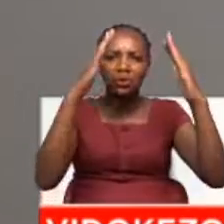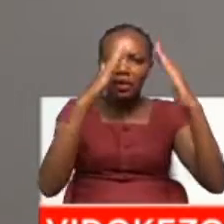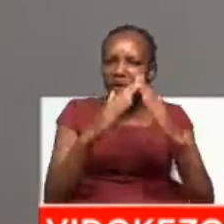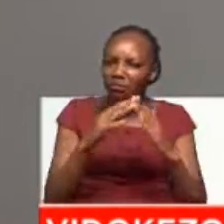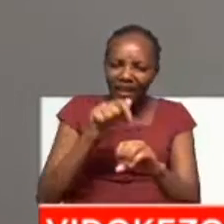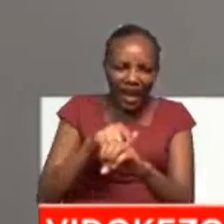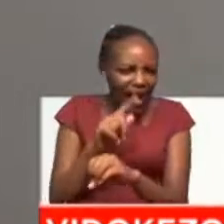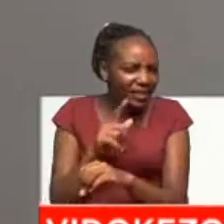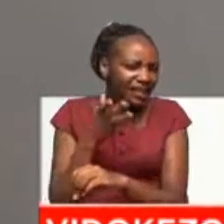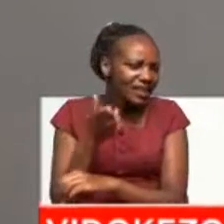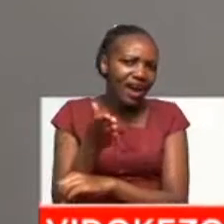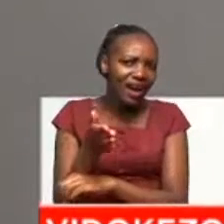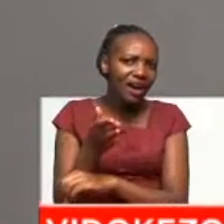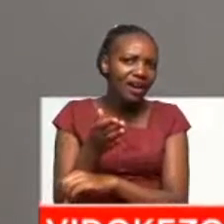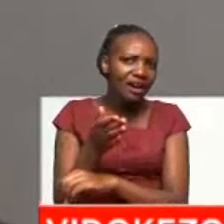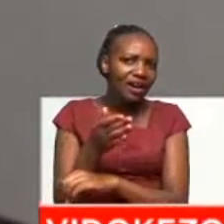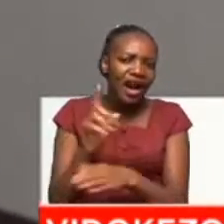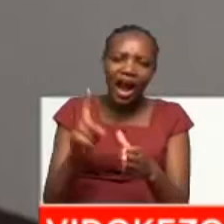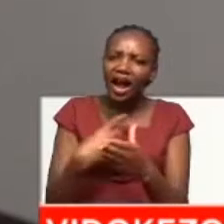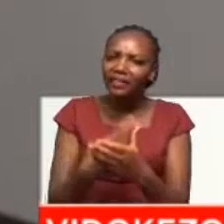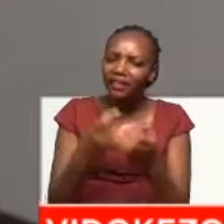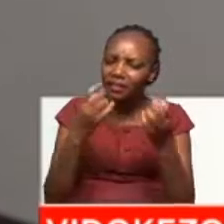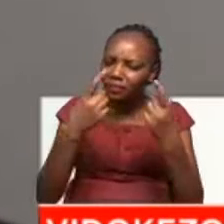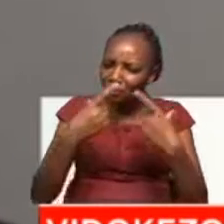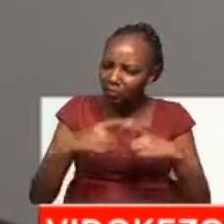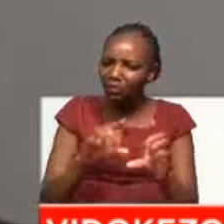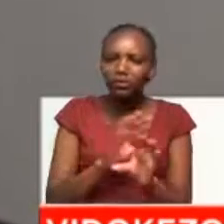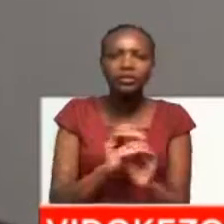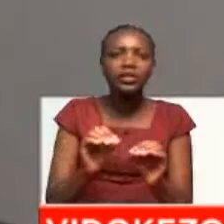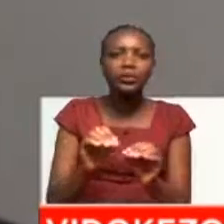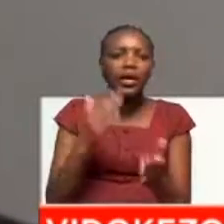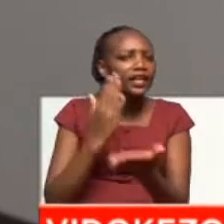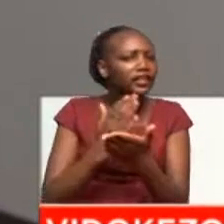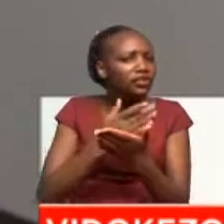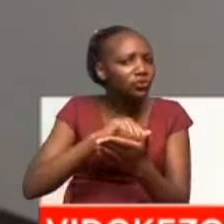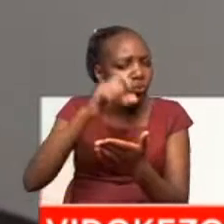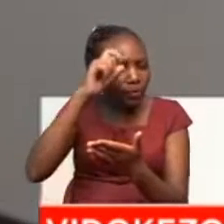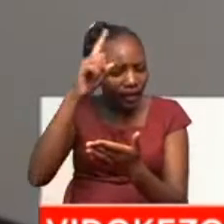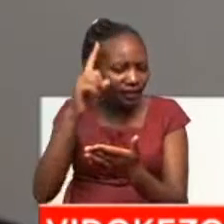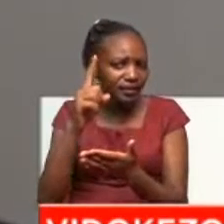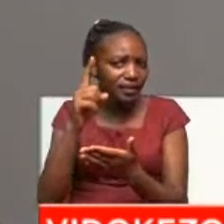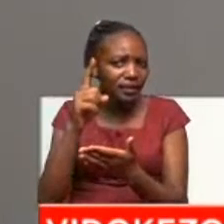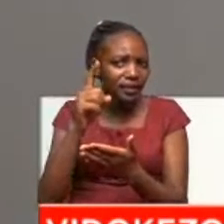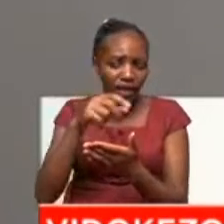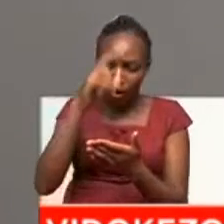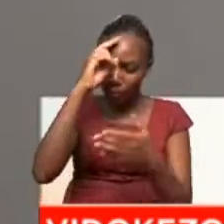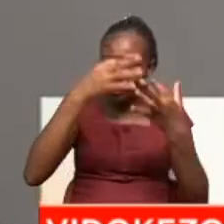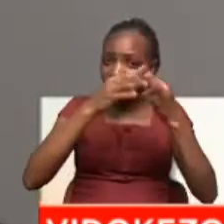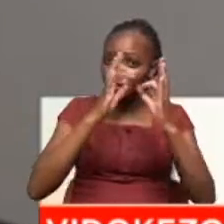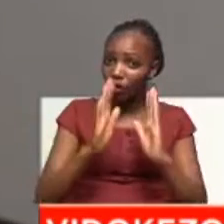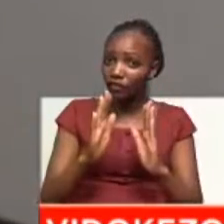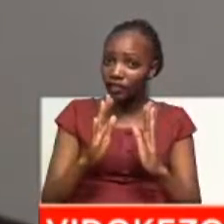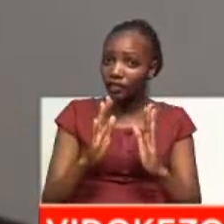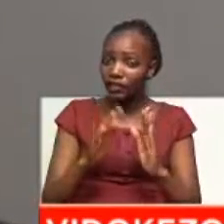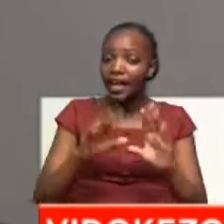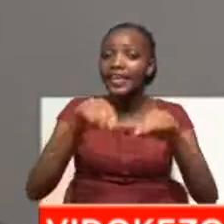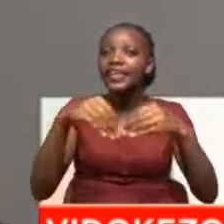kimapema bila idhini. Sababu vile tunaelewa kabisa maafisa wa polisi ni